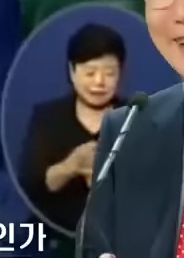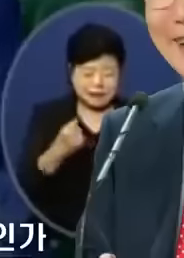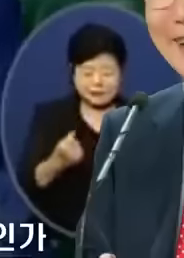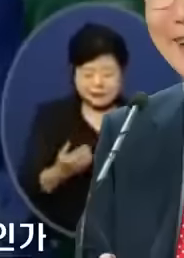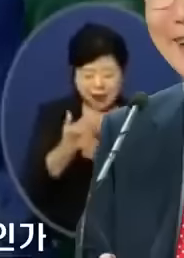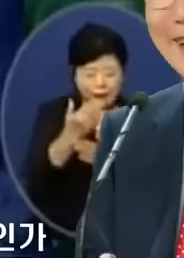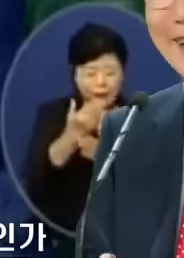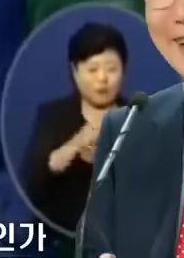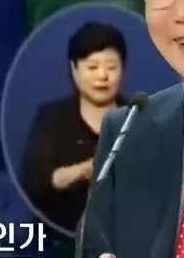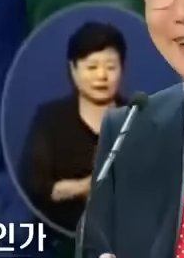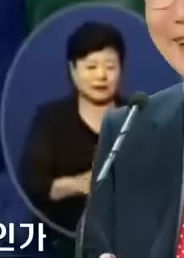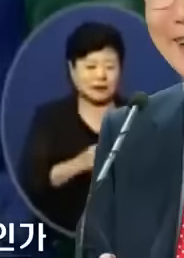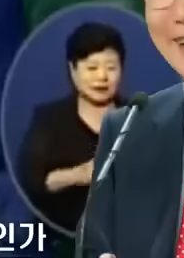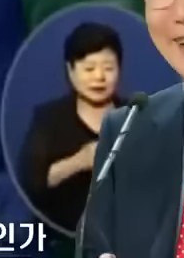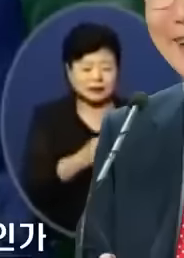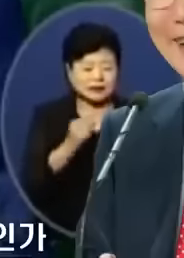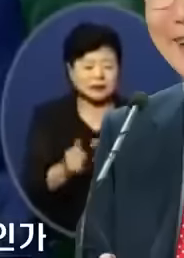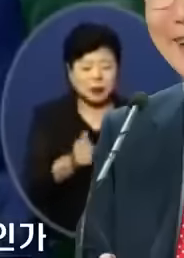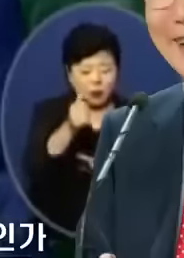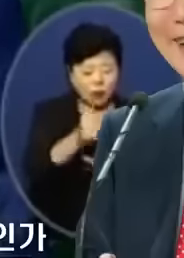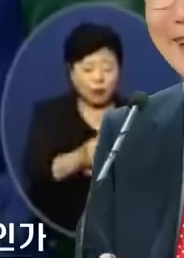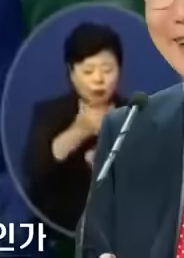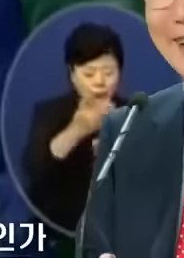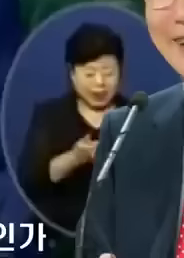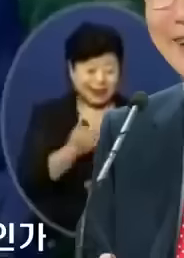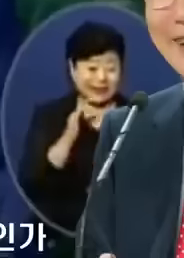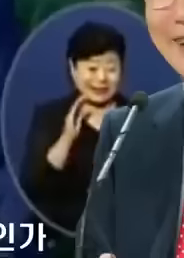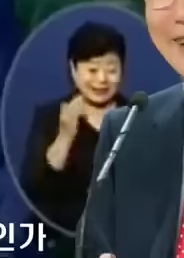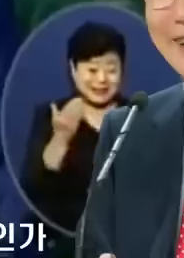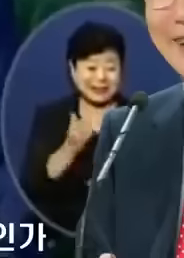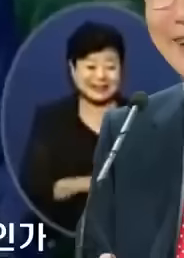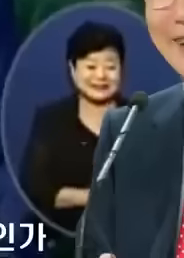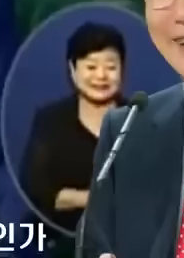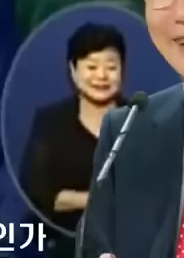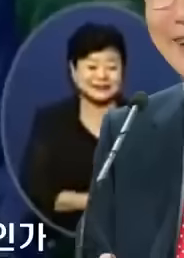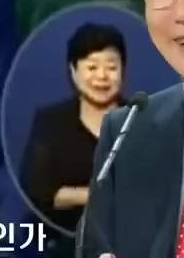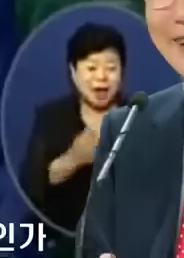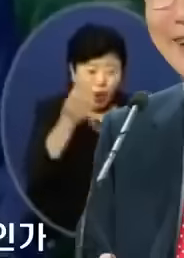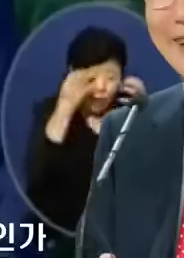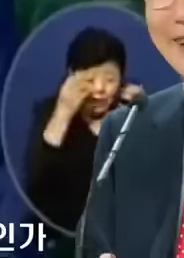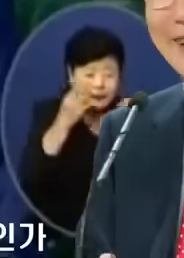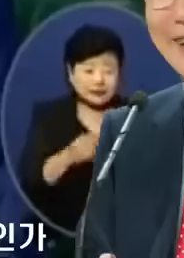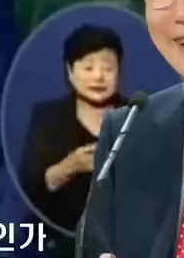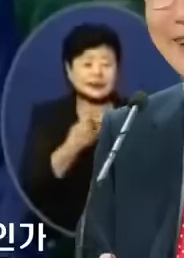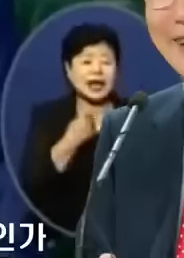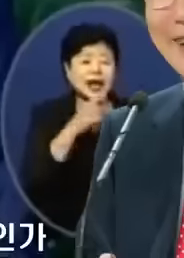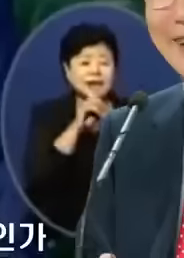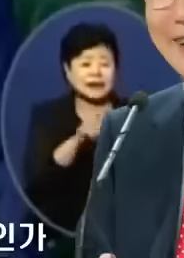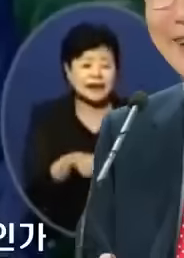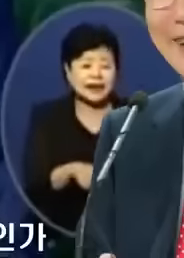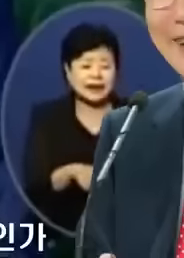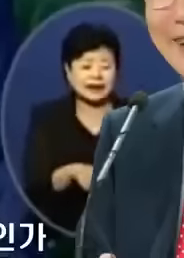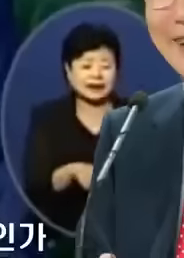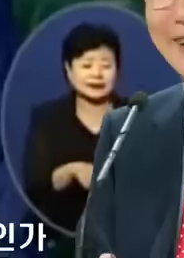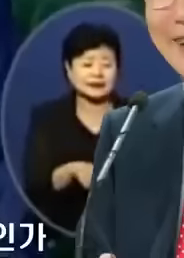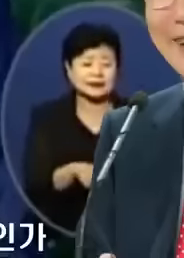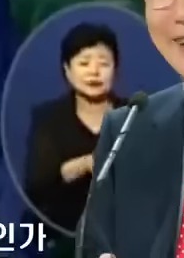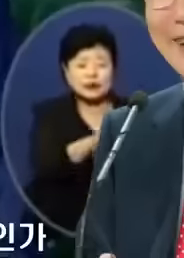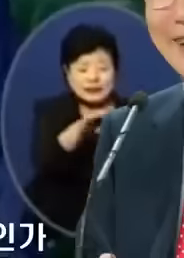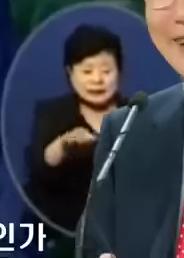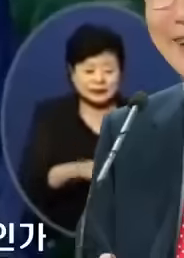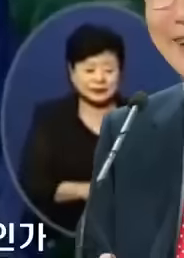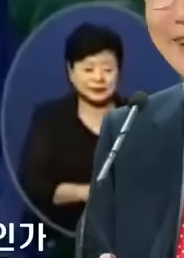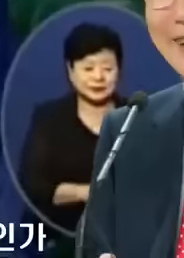힘이 있게 되고 더 큰 성공을 가져올 수 있게 되기 때문인 것입니다. 고난을 당할 때